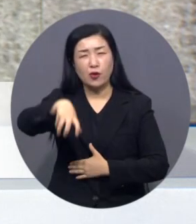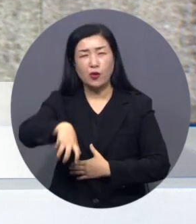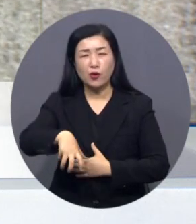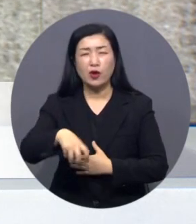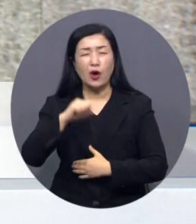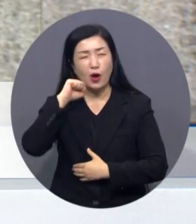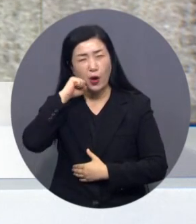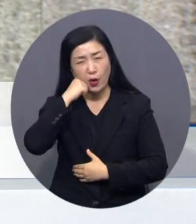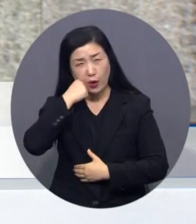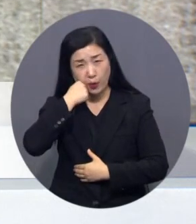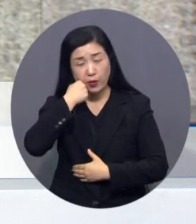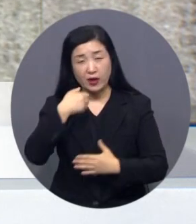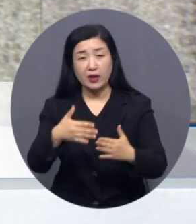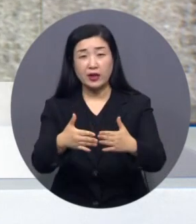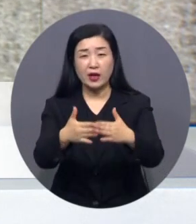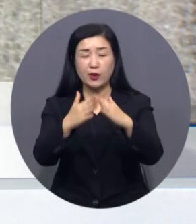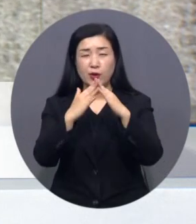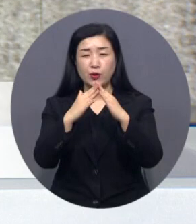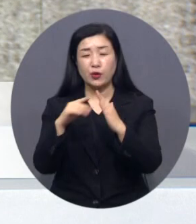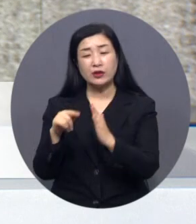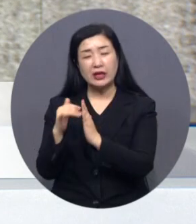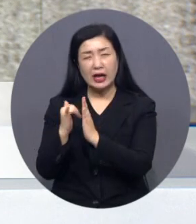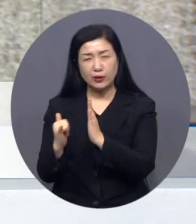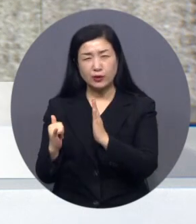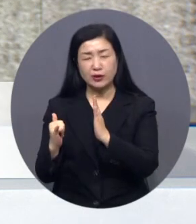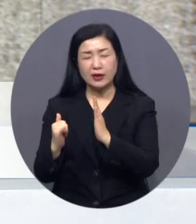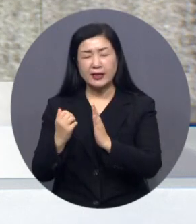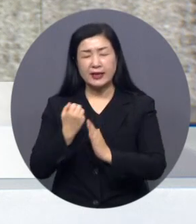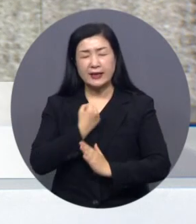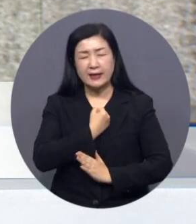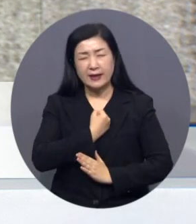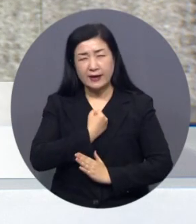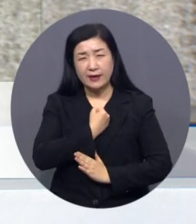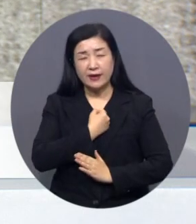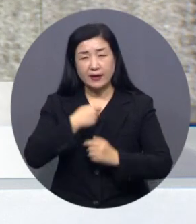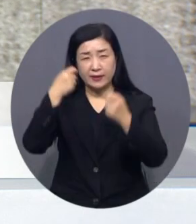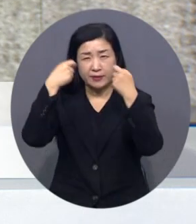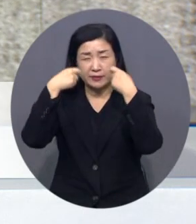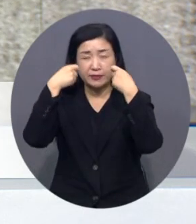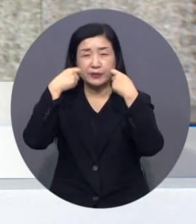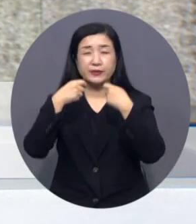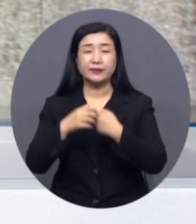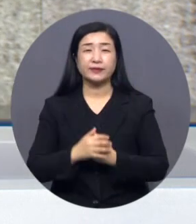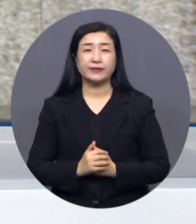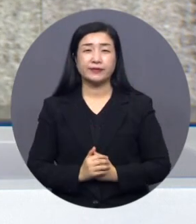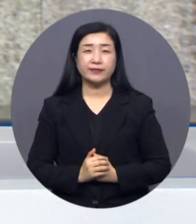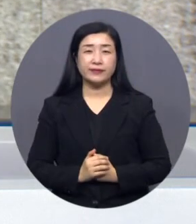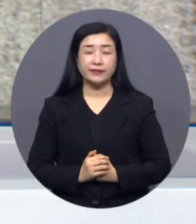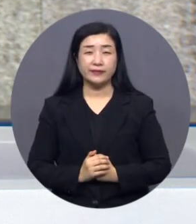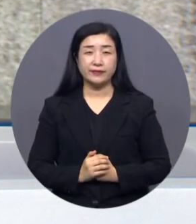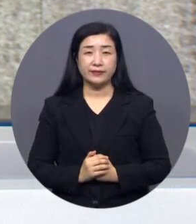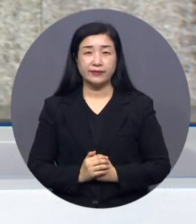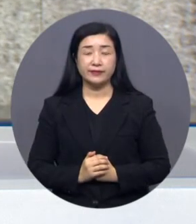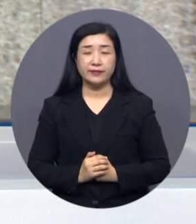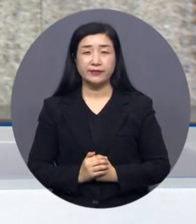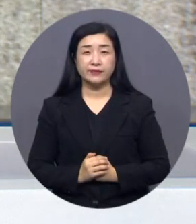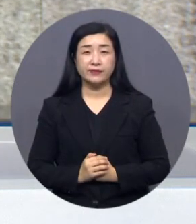끝에 들어서면서 유족들은 통안의 세월에 눈물을 흘렸습니다. 이따금 기자가